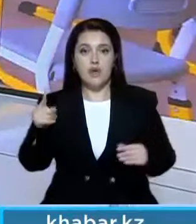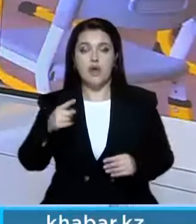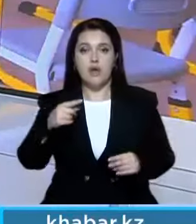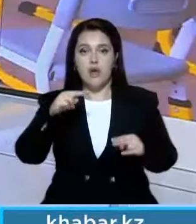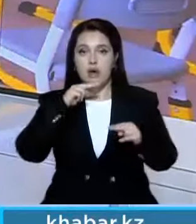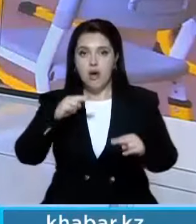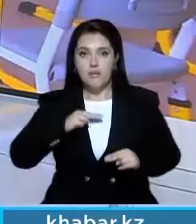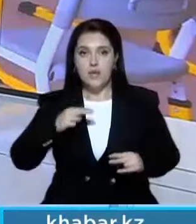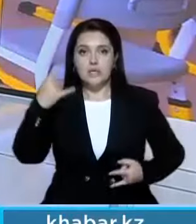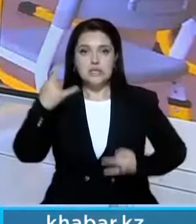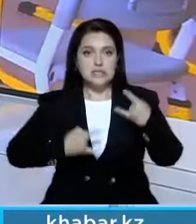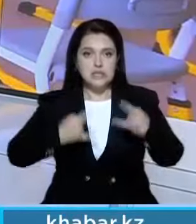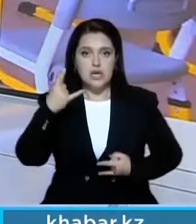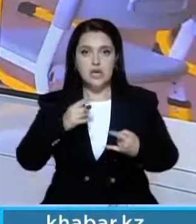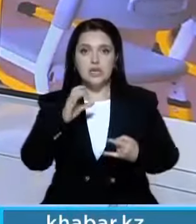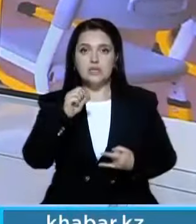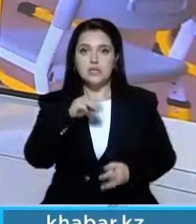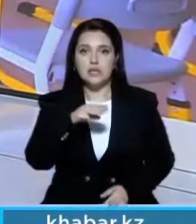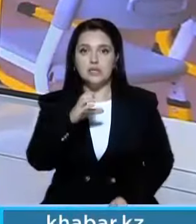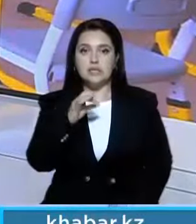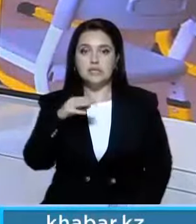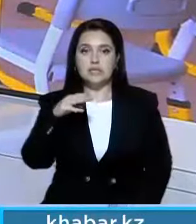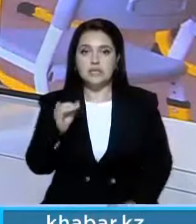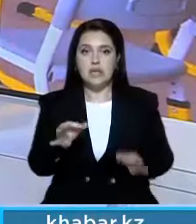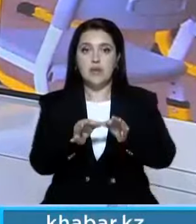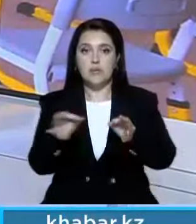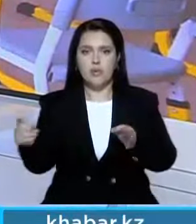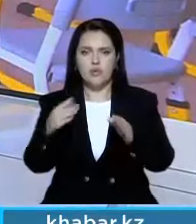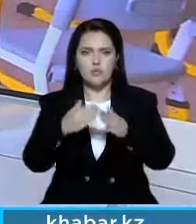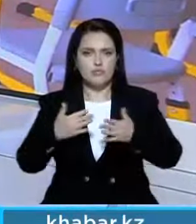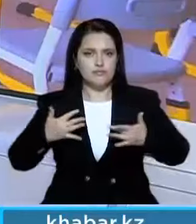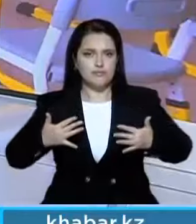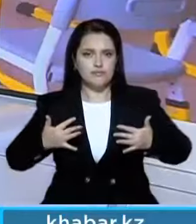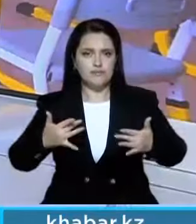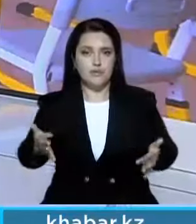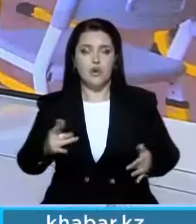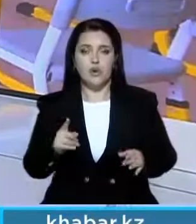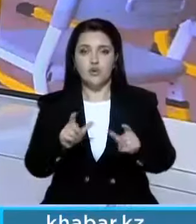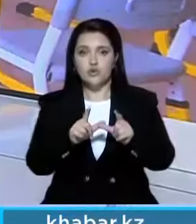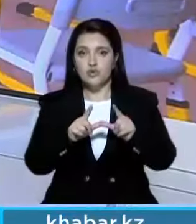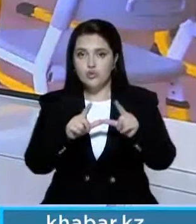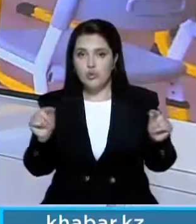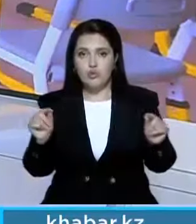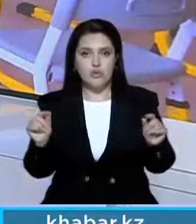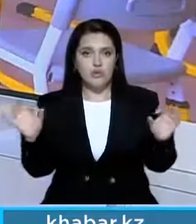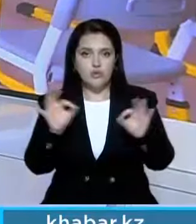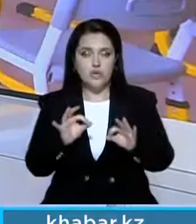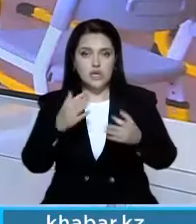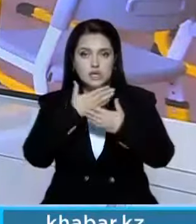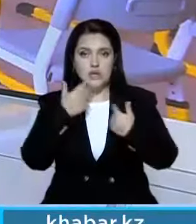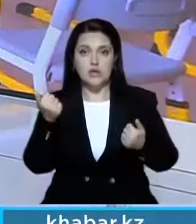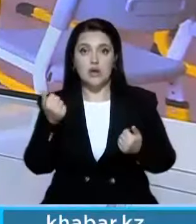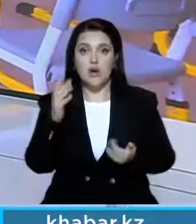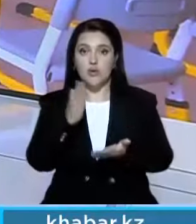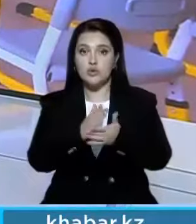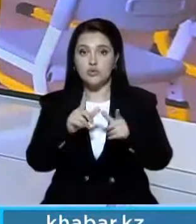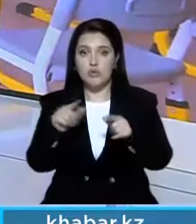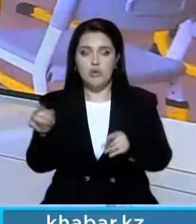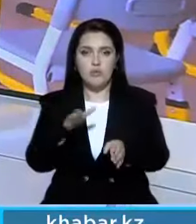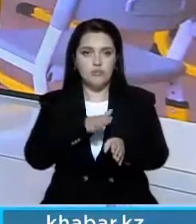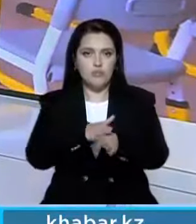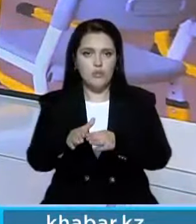редакцию обратились жители комплекса Сад-Сити. Микрорайон, состоящий из десятка домов, не располагает ни одной школой. А те, что есть, переполнены и